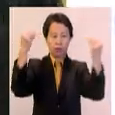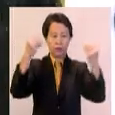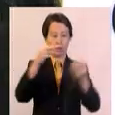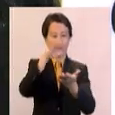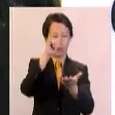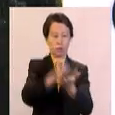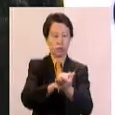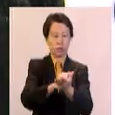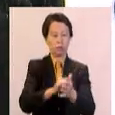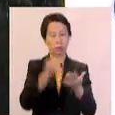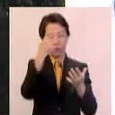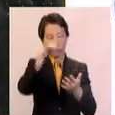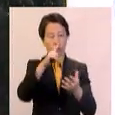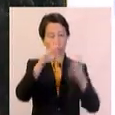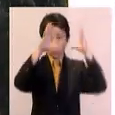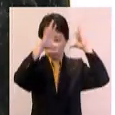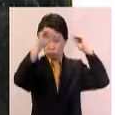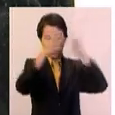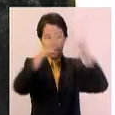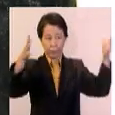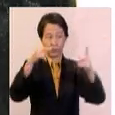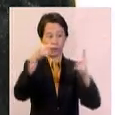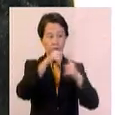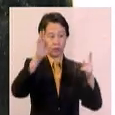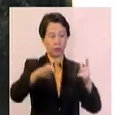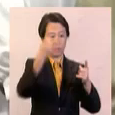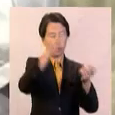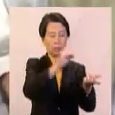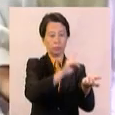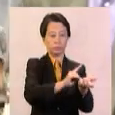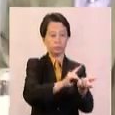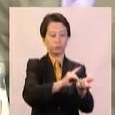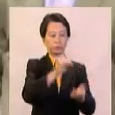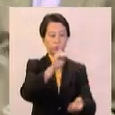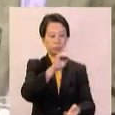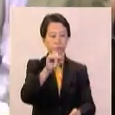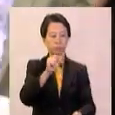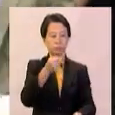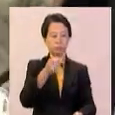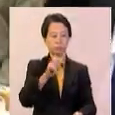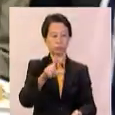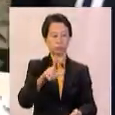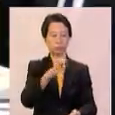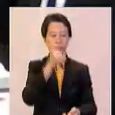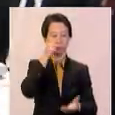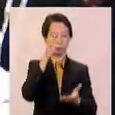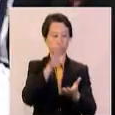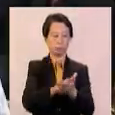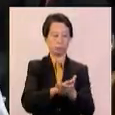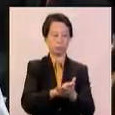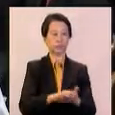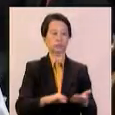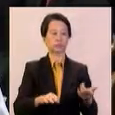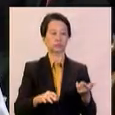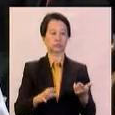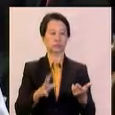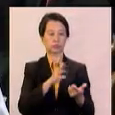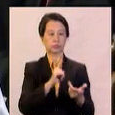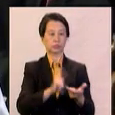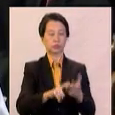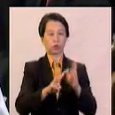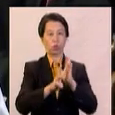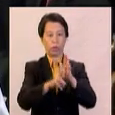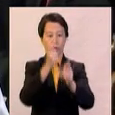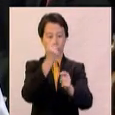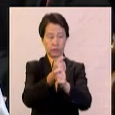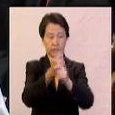itu, antaranya Duta Besar Malaysia ke Perancis, Datuk Dr. Azfar Muhammad dan isteri Datin Cik Nur Hayati Soeb, Wakil